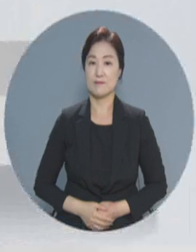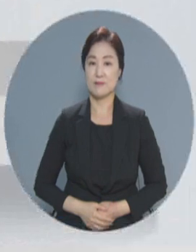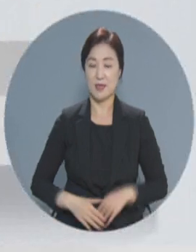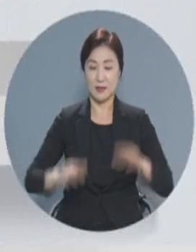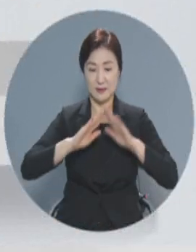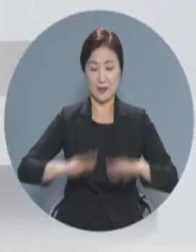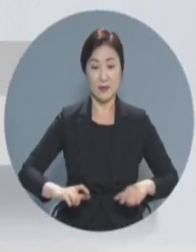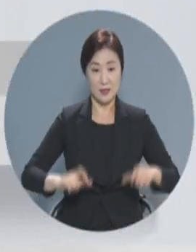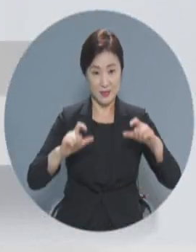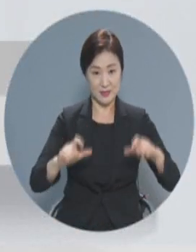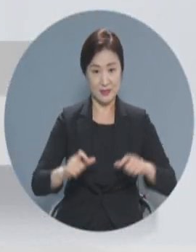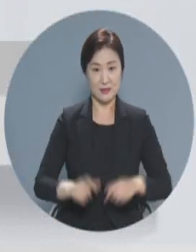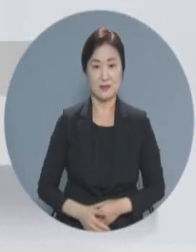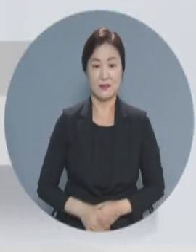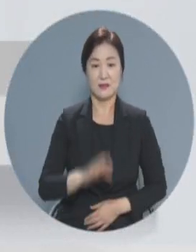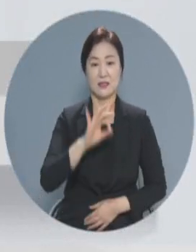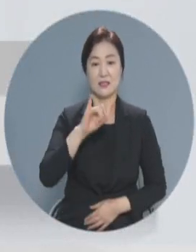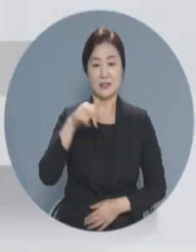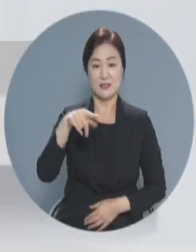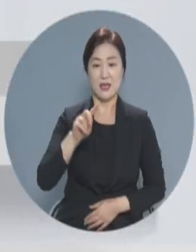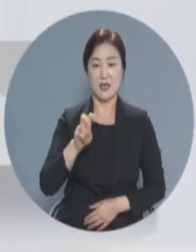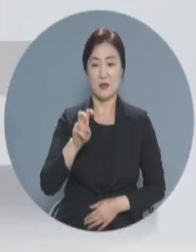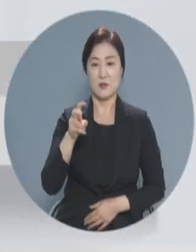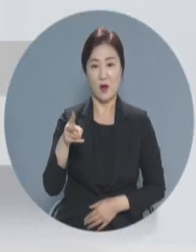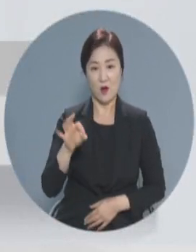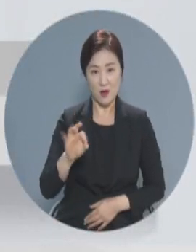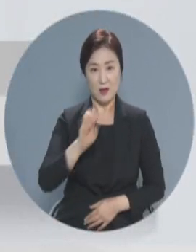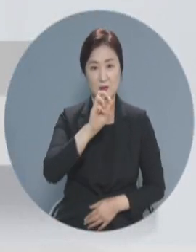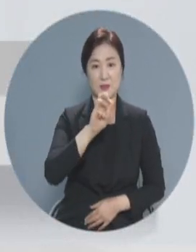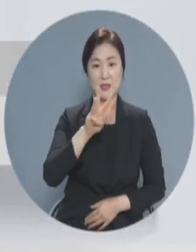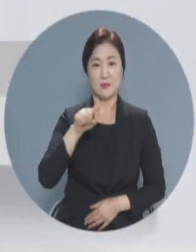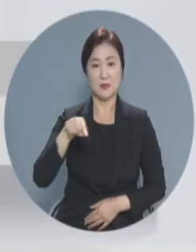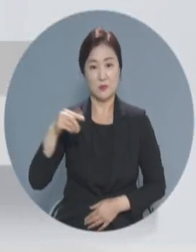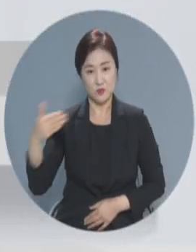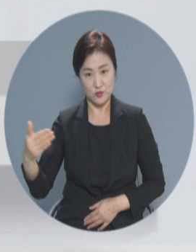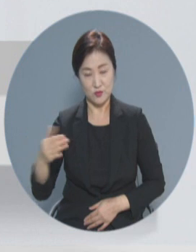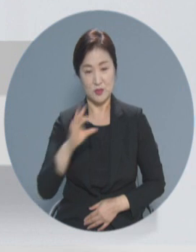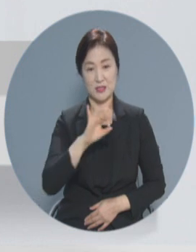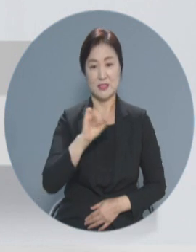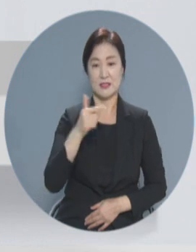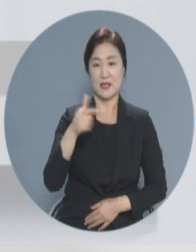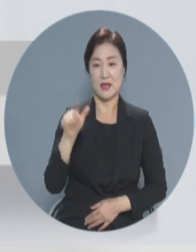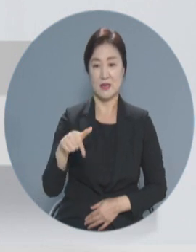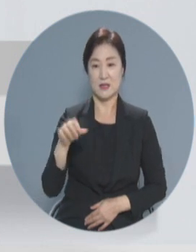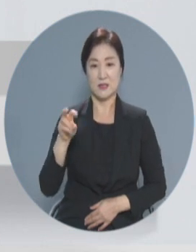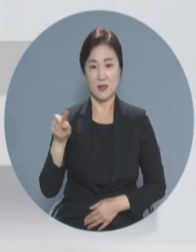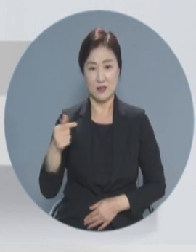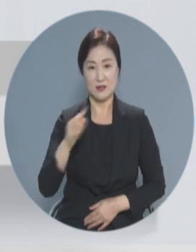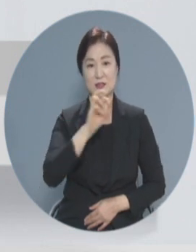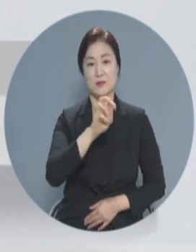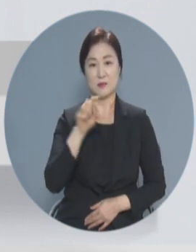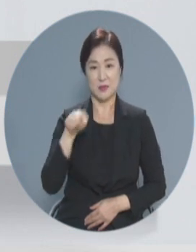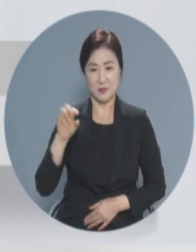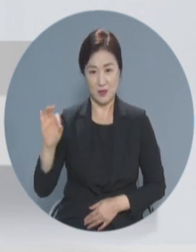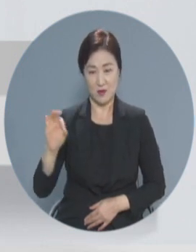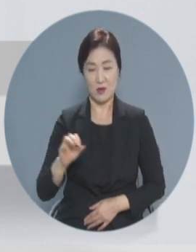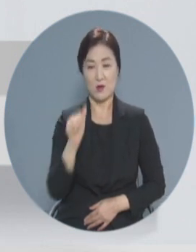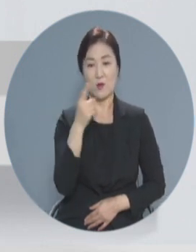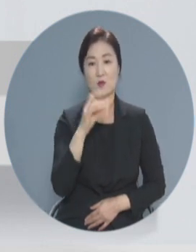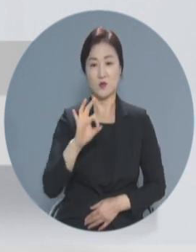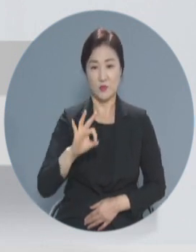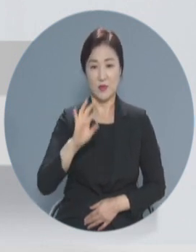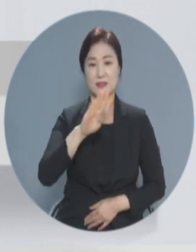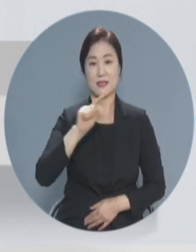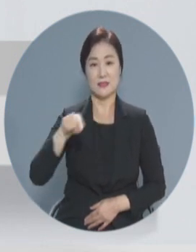전남 지역에서는 더불어 민주당 이재명 후보가 33.9% 이낙연 후보 30% 국민의 인